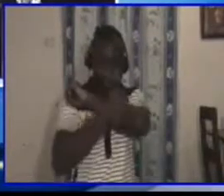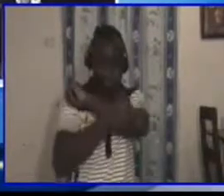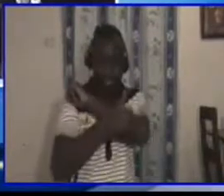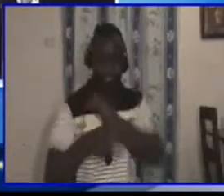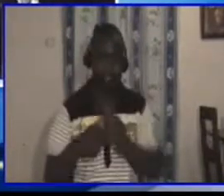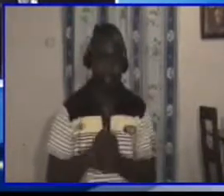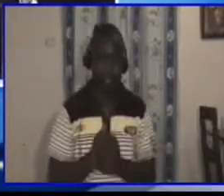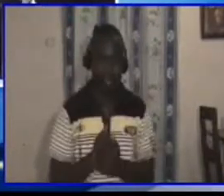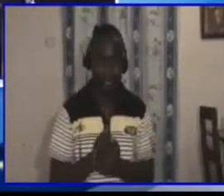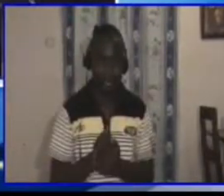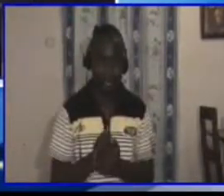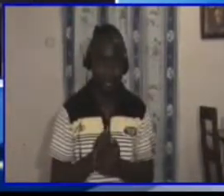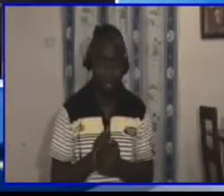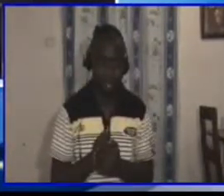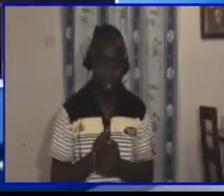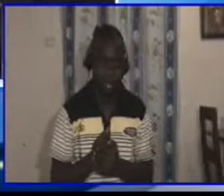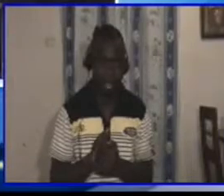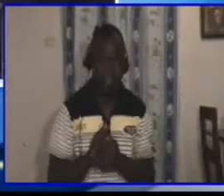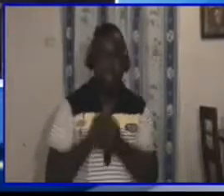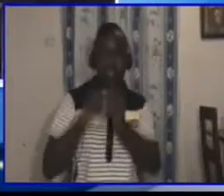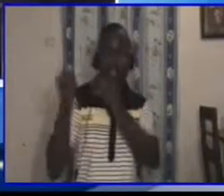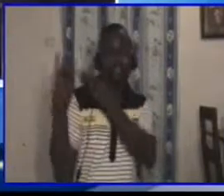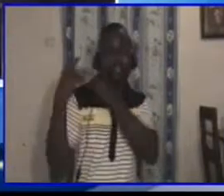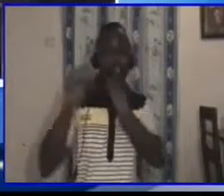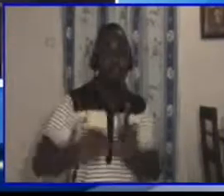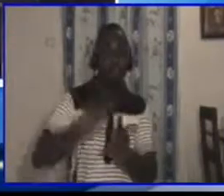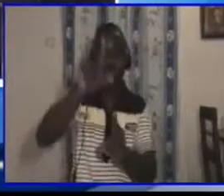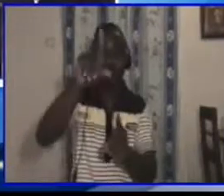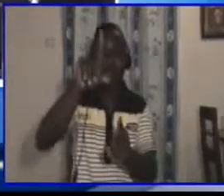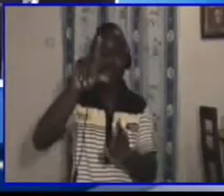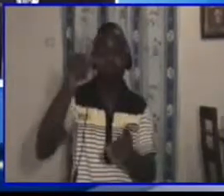da più di 140 nazioni